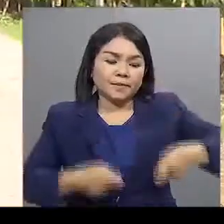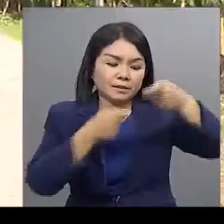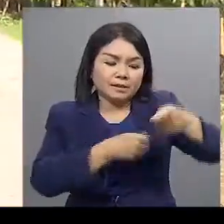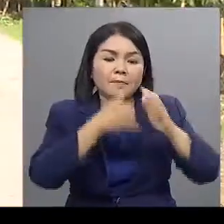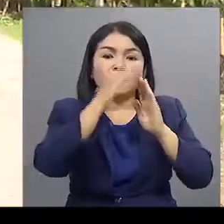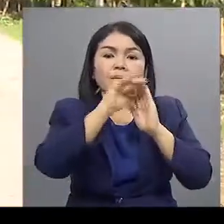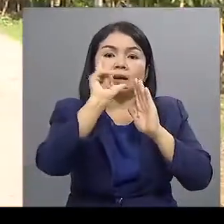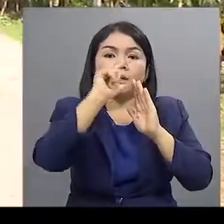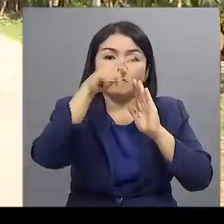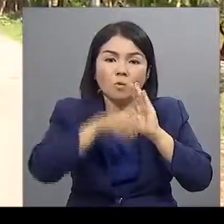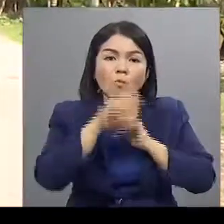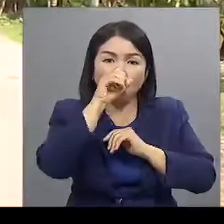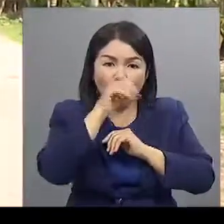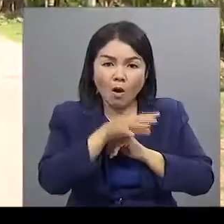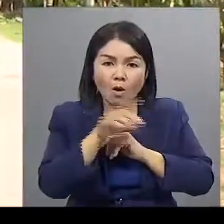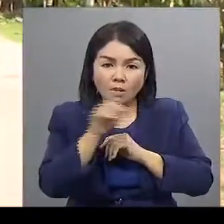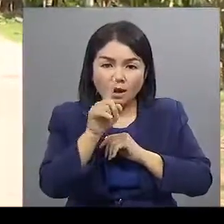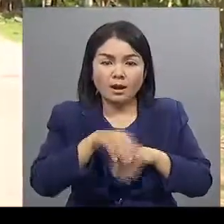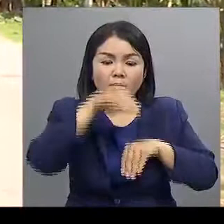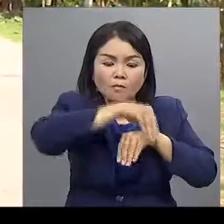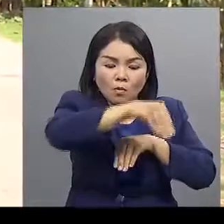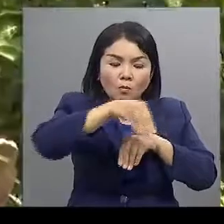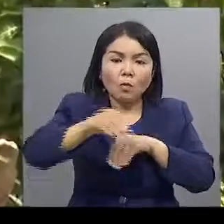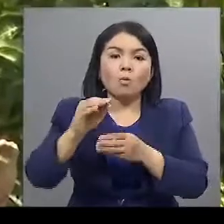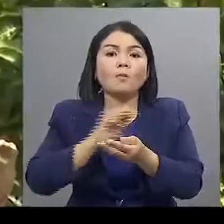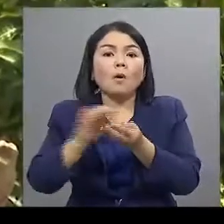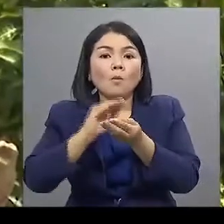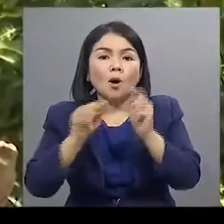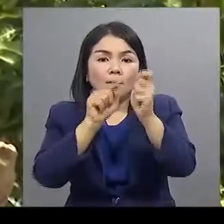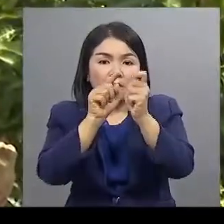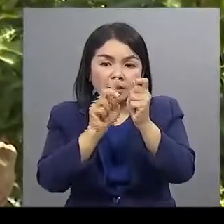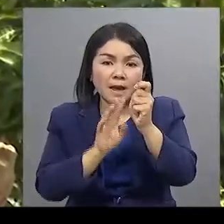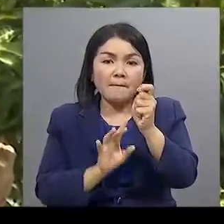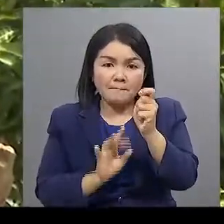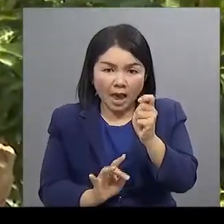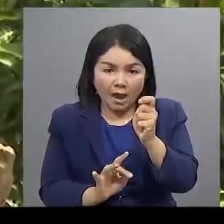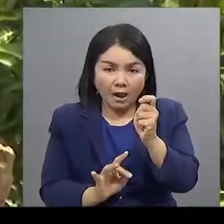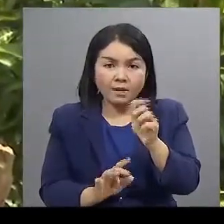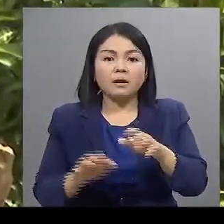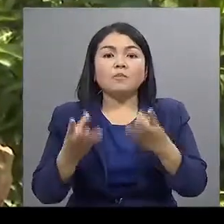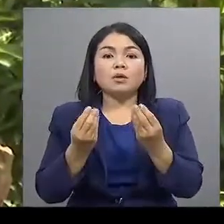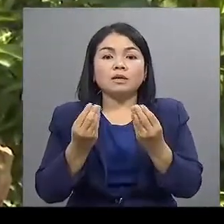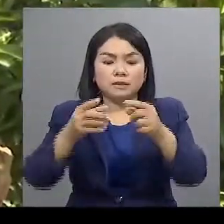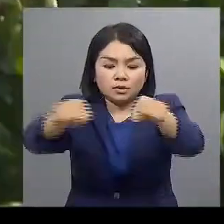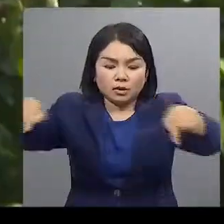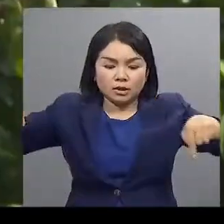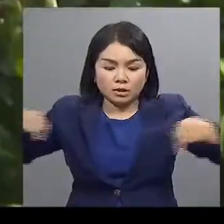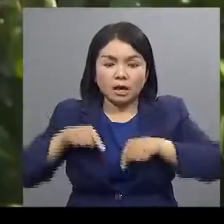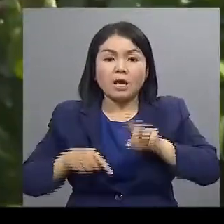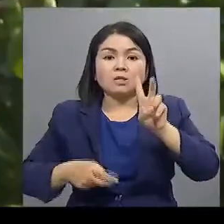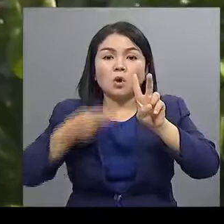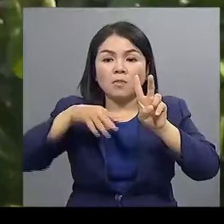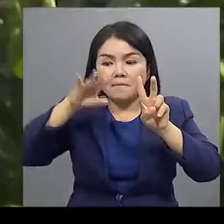จังหวัดลำพูนมีพื้นที่ปลูกมะม่วงรวม8อำเภอกว่า 28,000 ไร่ผลผลิตที่จะออกสู่ตลาดในปี